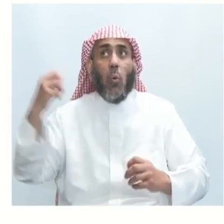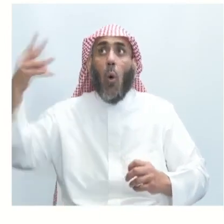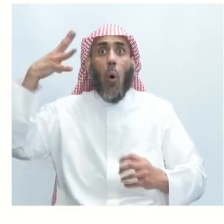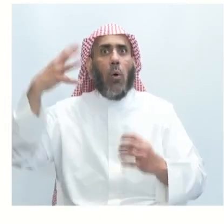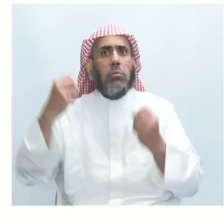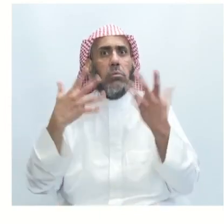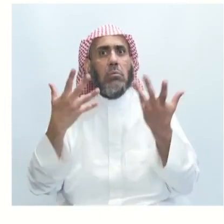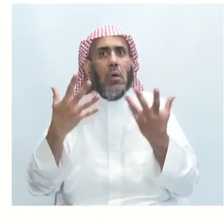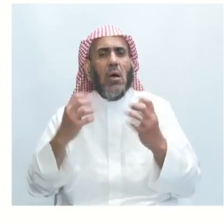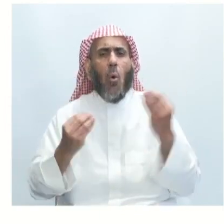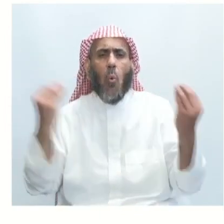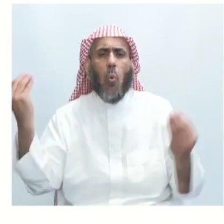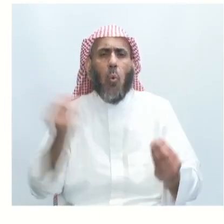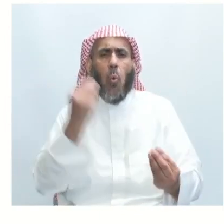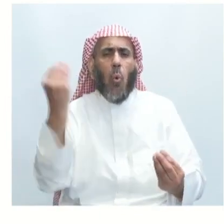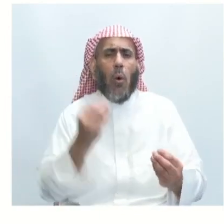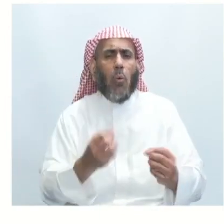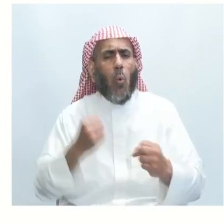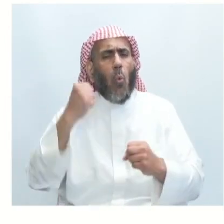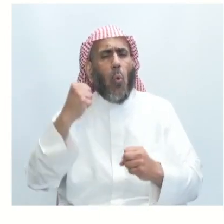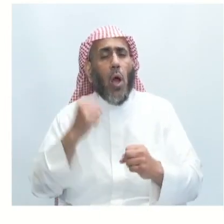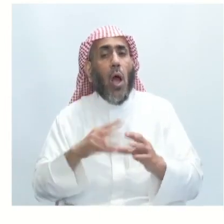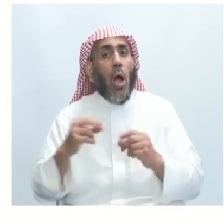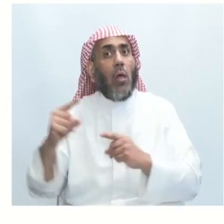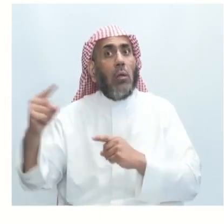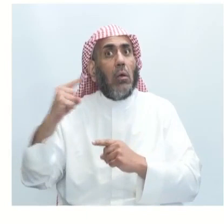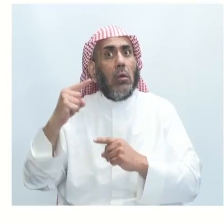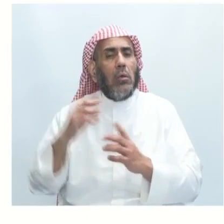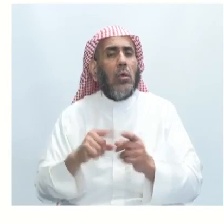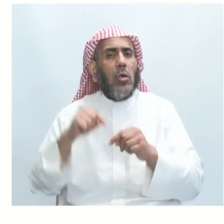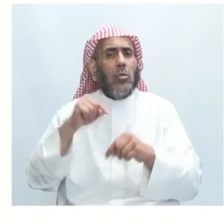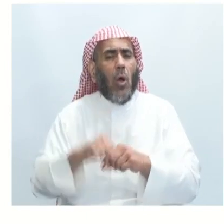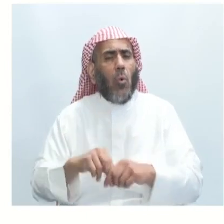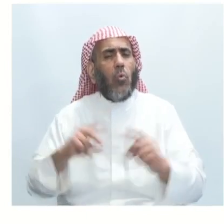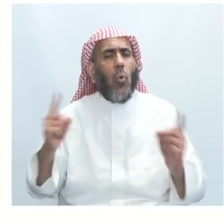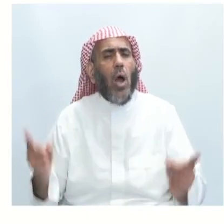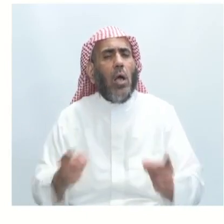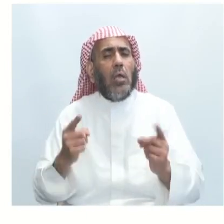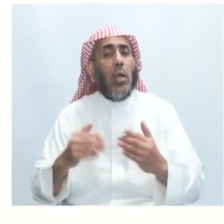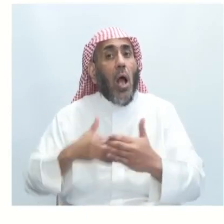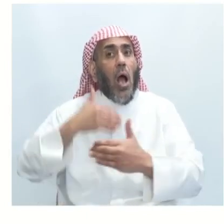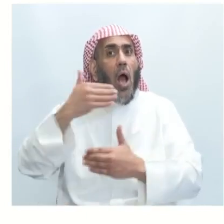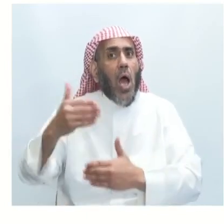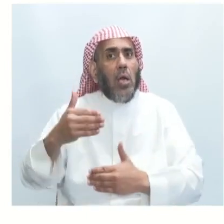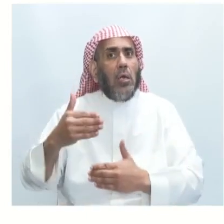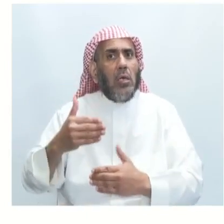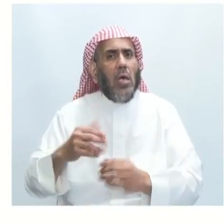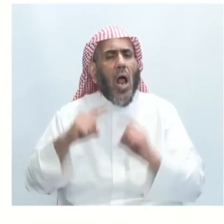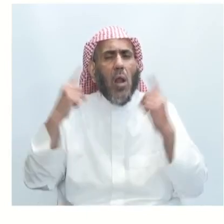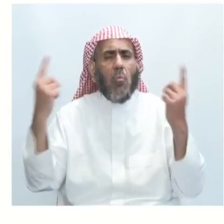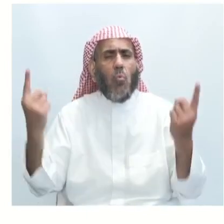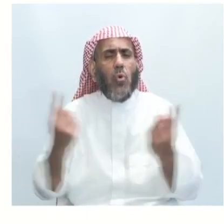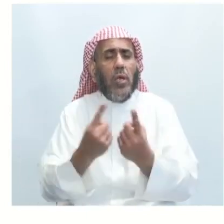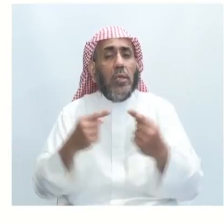شديد او حركه غير عاديه بمعنى ان هذه الاستجابه تكون عاده خارجه عن المحيط